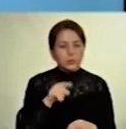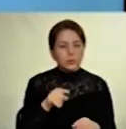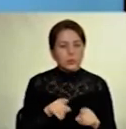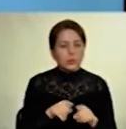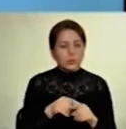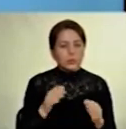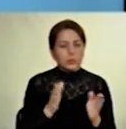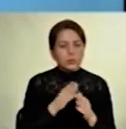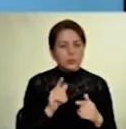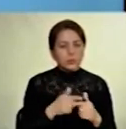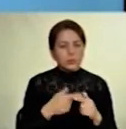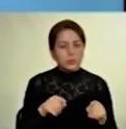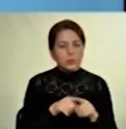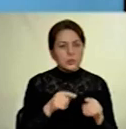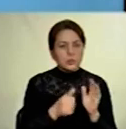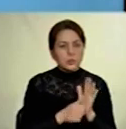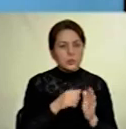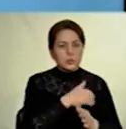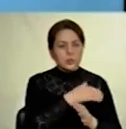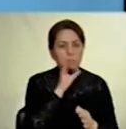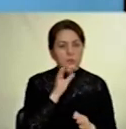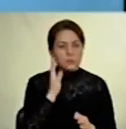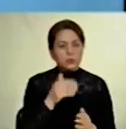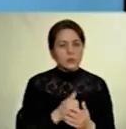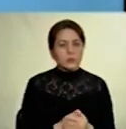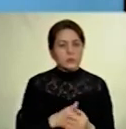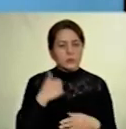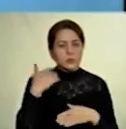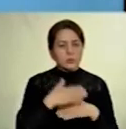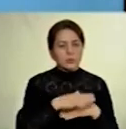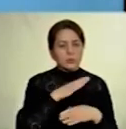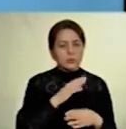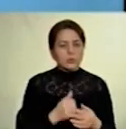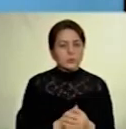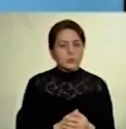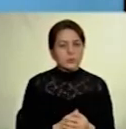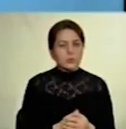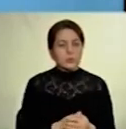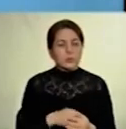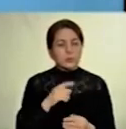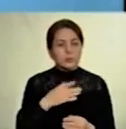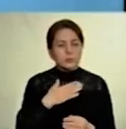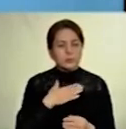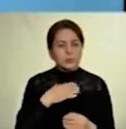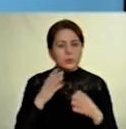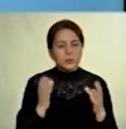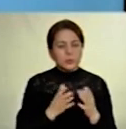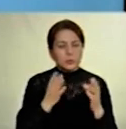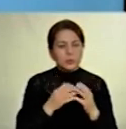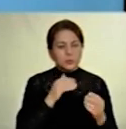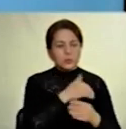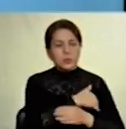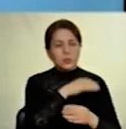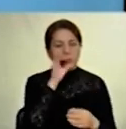teng 6 gradus bo'lar ekan. Tushunib oldingizmi? Demak, bunda biz saqlash